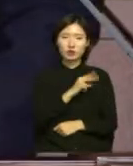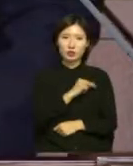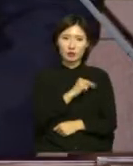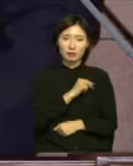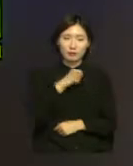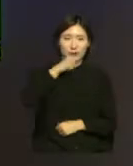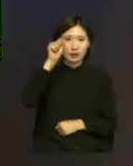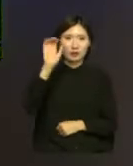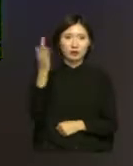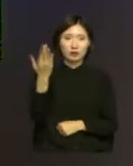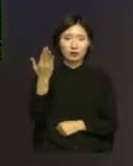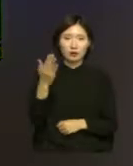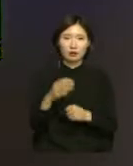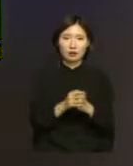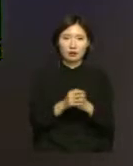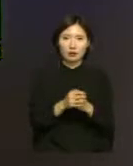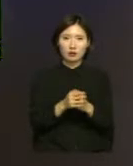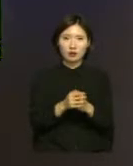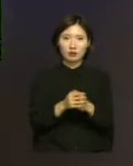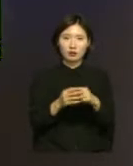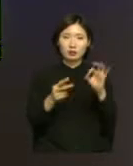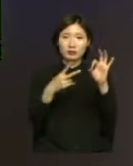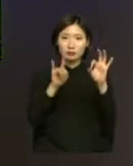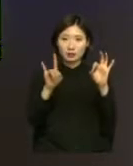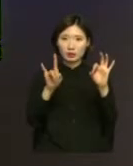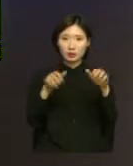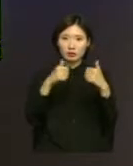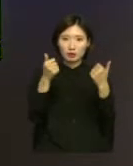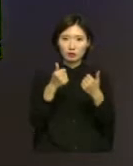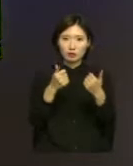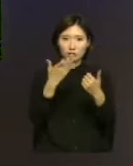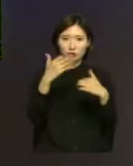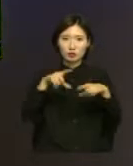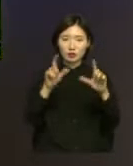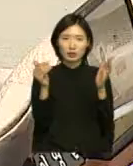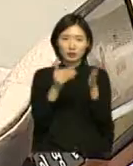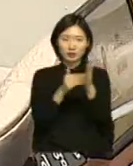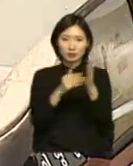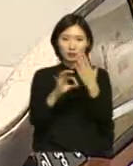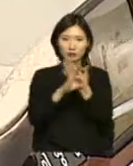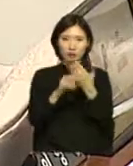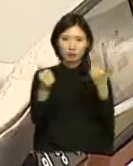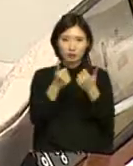당선됐습니다. 의장단을 선임한 10대 의회는 오는 19일까지 임시회를 열어